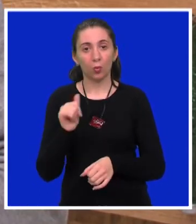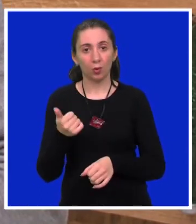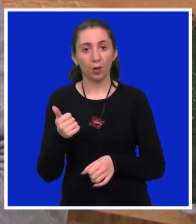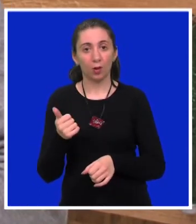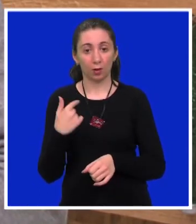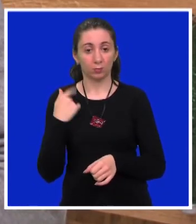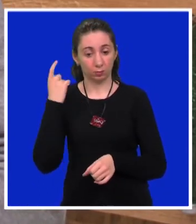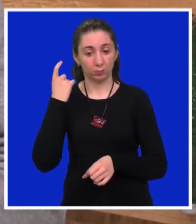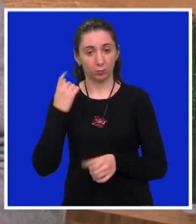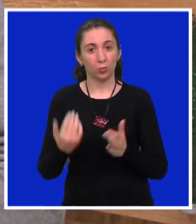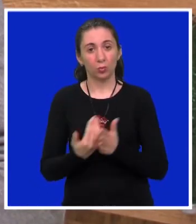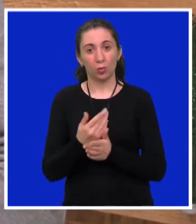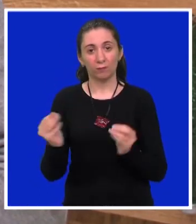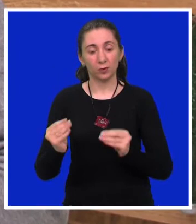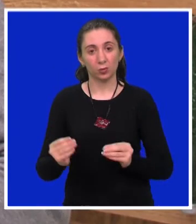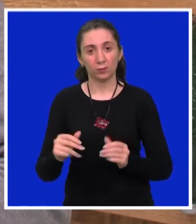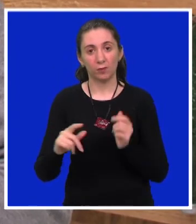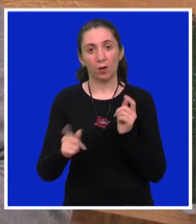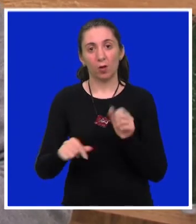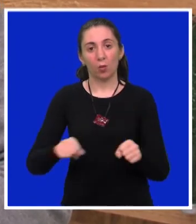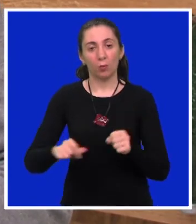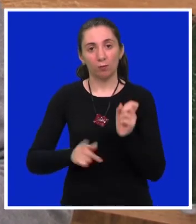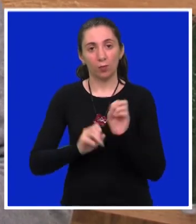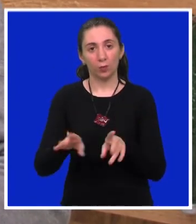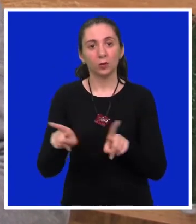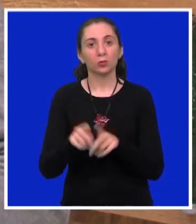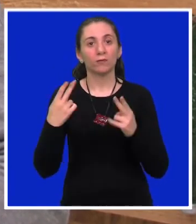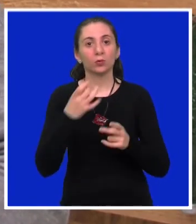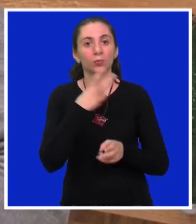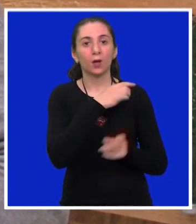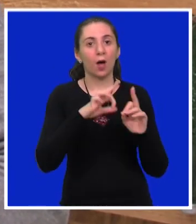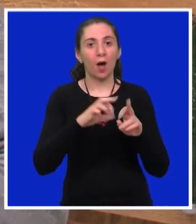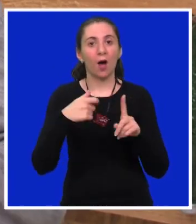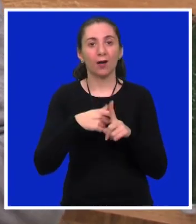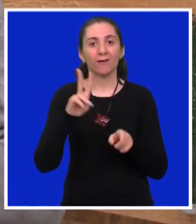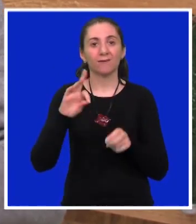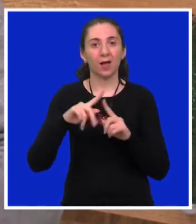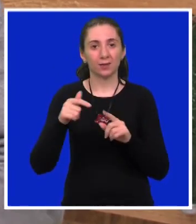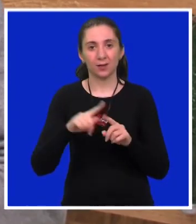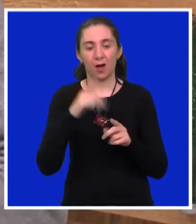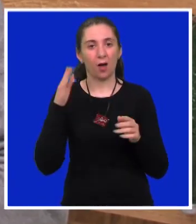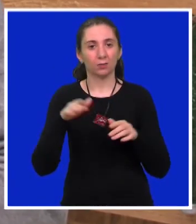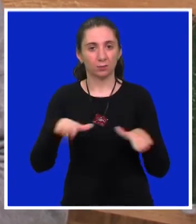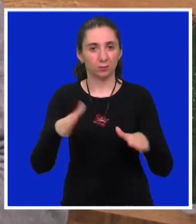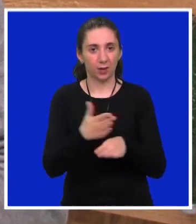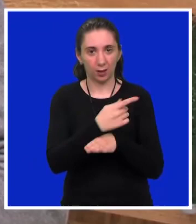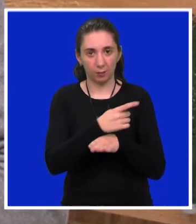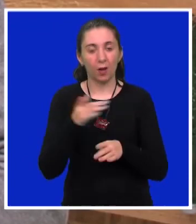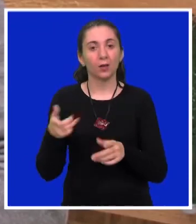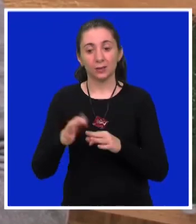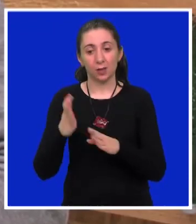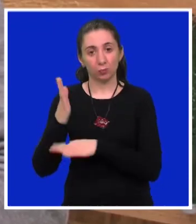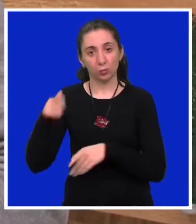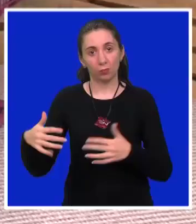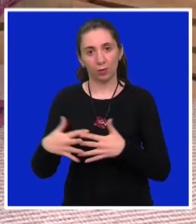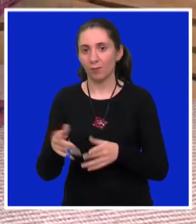meni, vjerujte mi, novi sustav gospodarenja otpada je jednako važan kao i akvatika. Vjerujte mi, za budućnost ovog